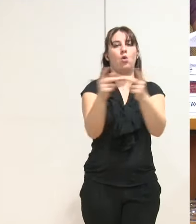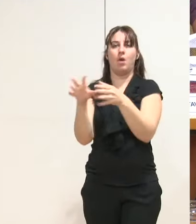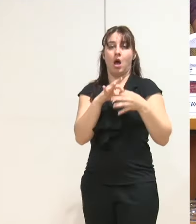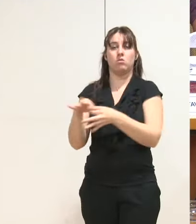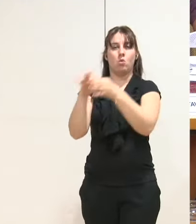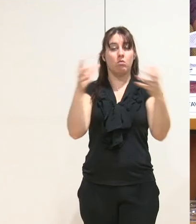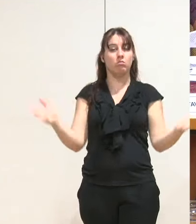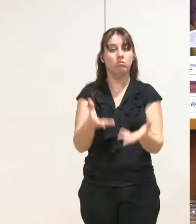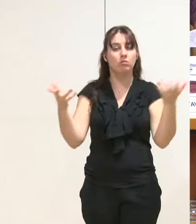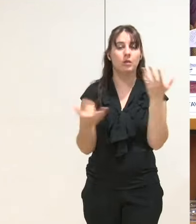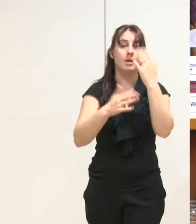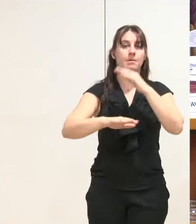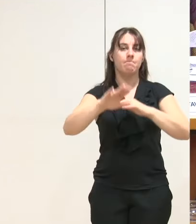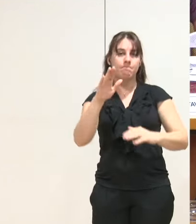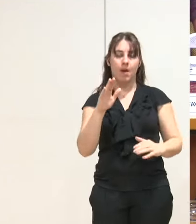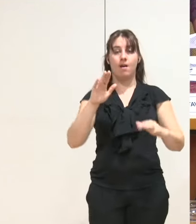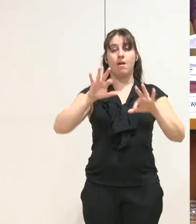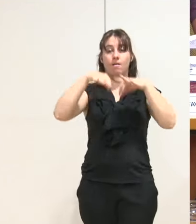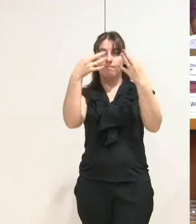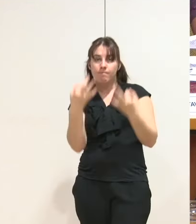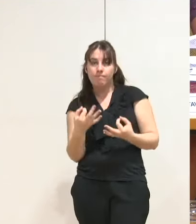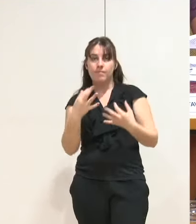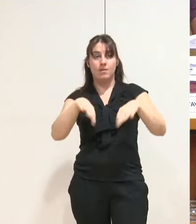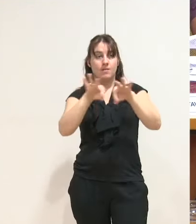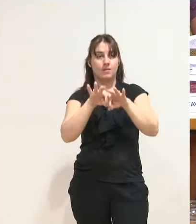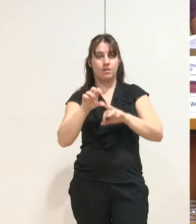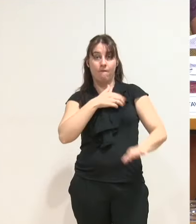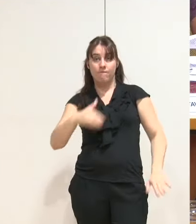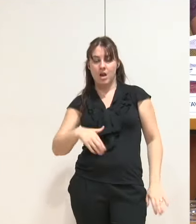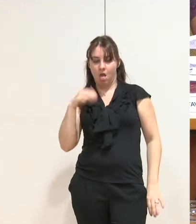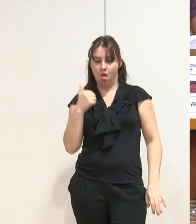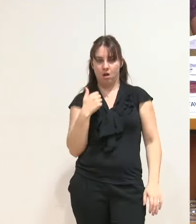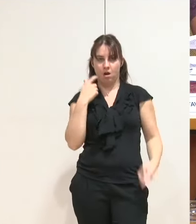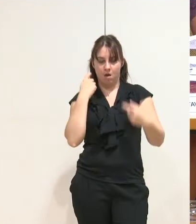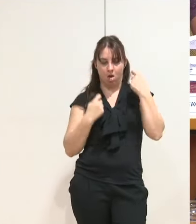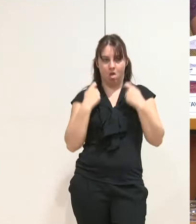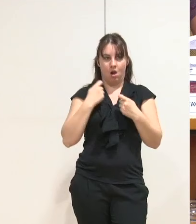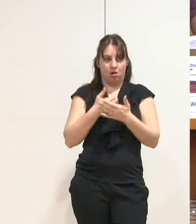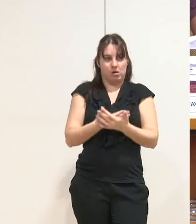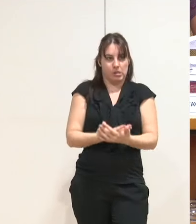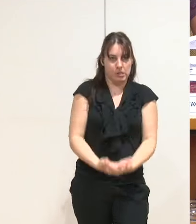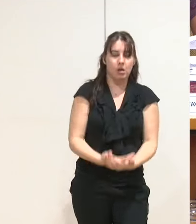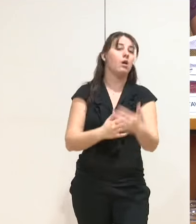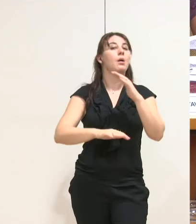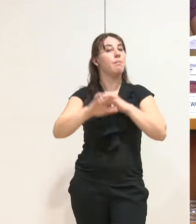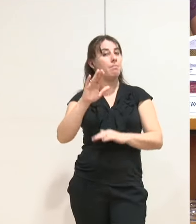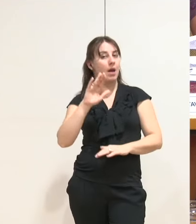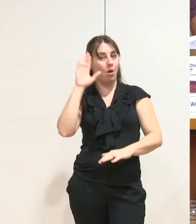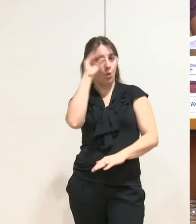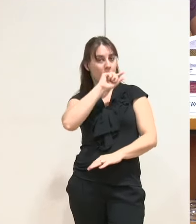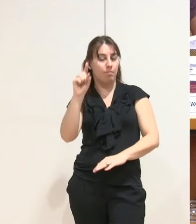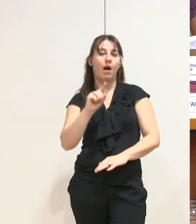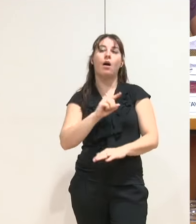activité qui pèse beaucoup trop sur les finances de la seule ville de Grenoble je rappelle également qu'il a été décidé de mettre fin à la